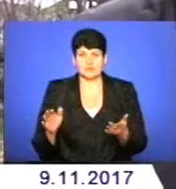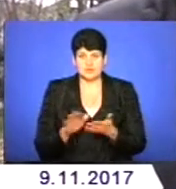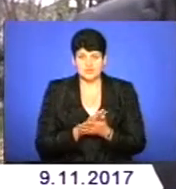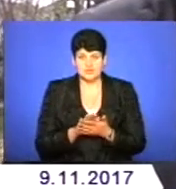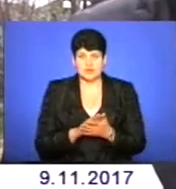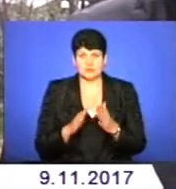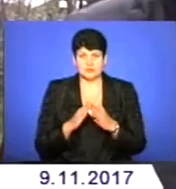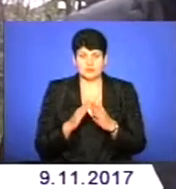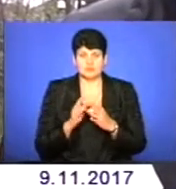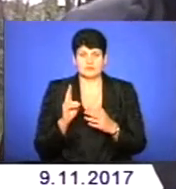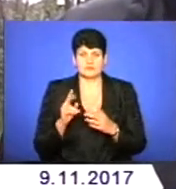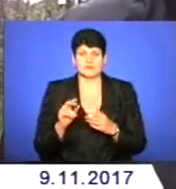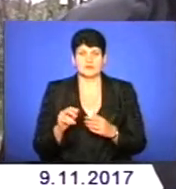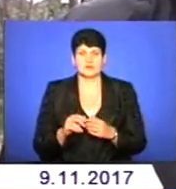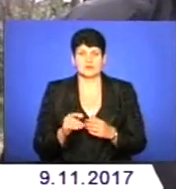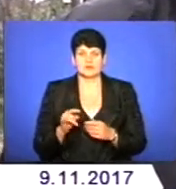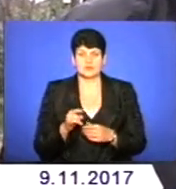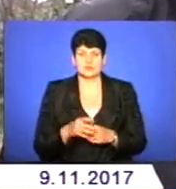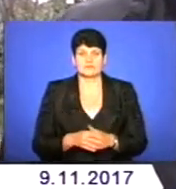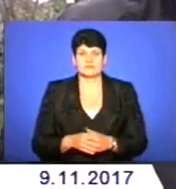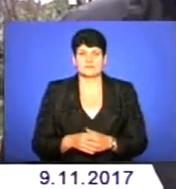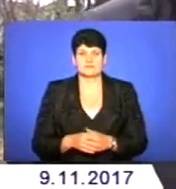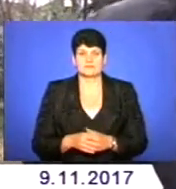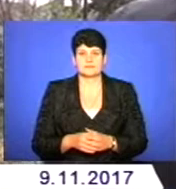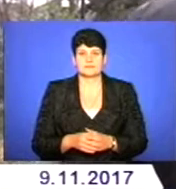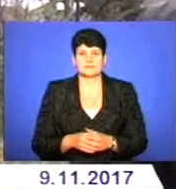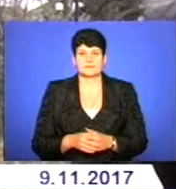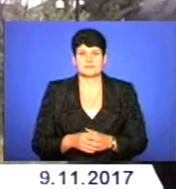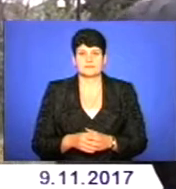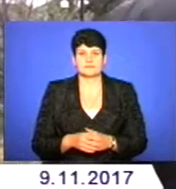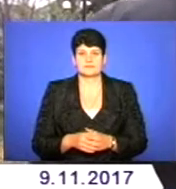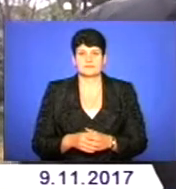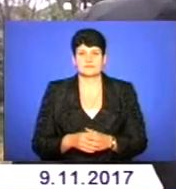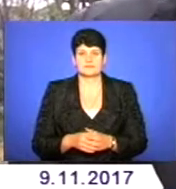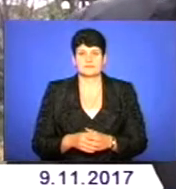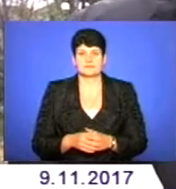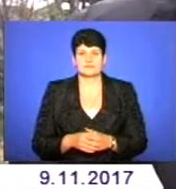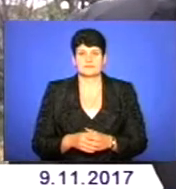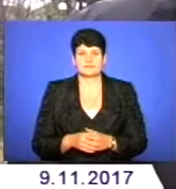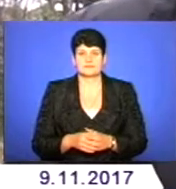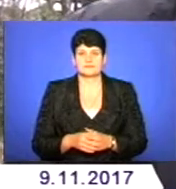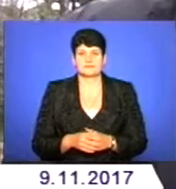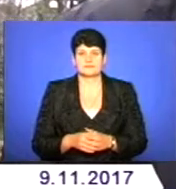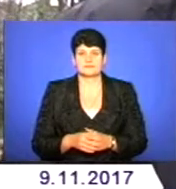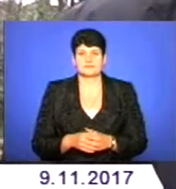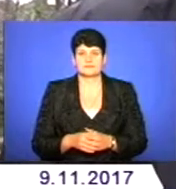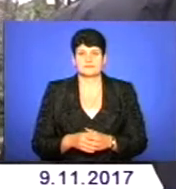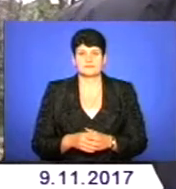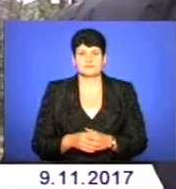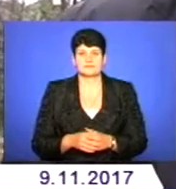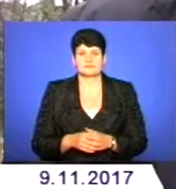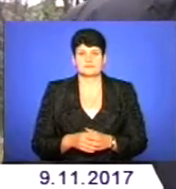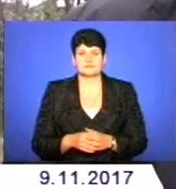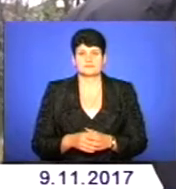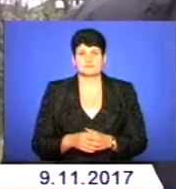будинок від гризунів, від комах, так? Я не знаю, що там сиплять, а що вони сиплять, я не знаю. Ви знаєте, що в вашу вплату входить оця їхня